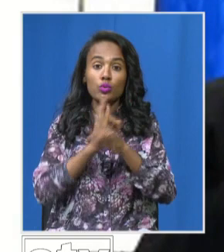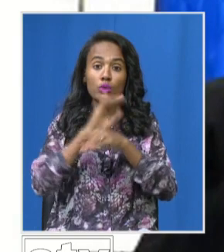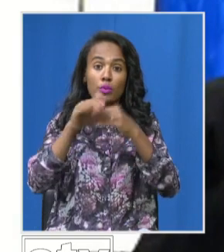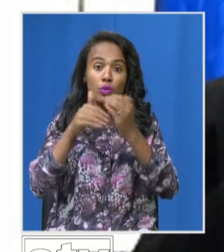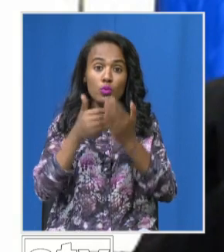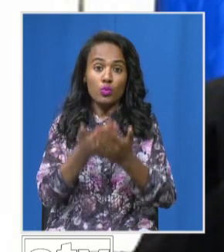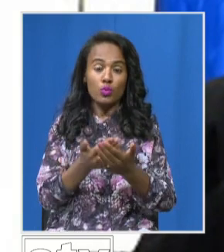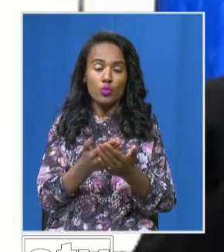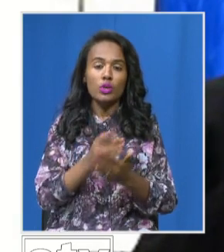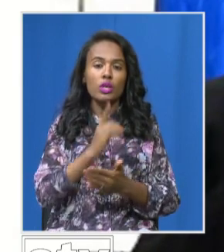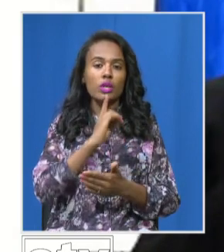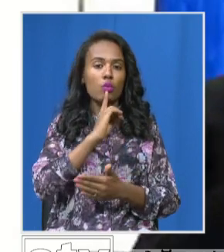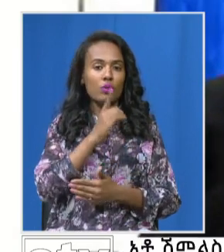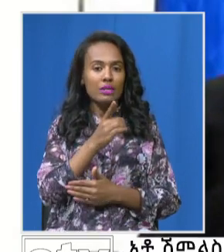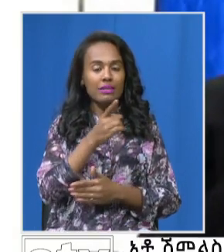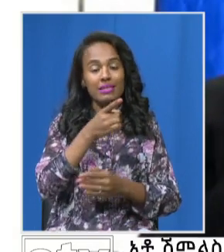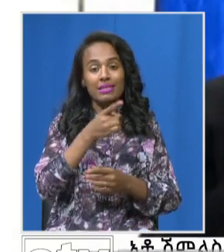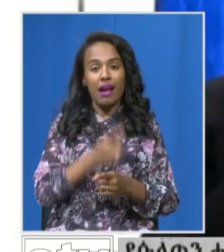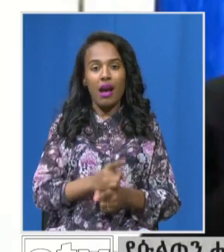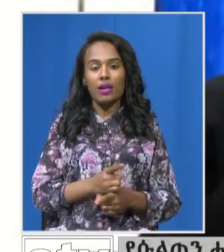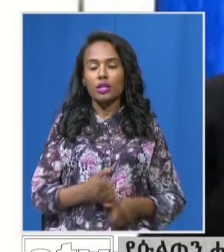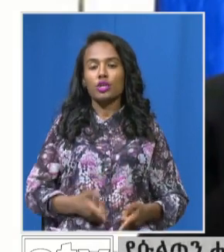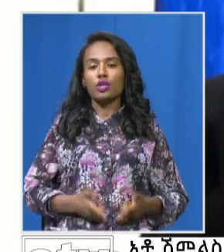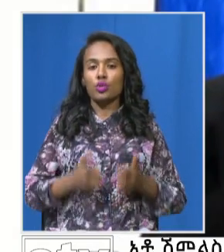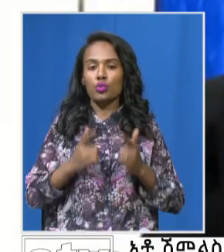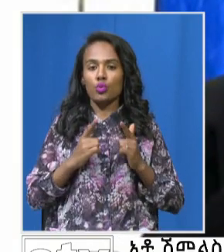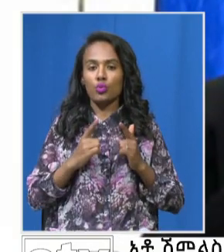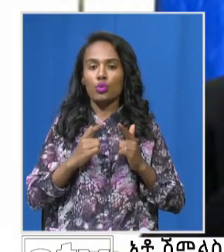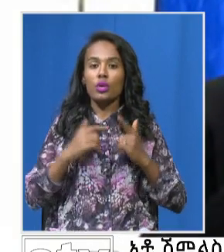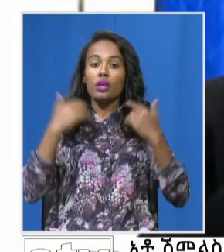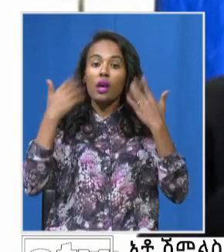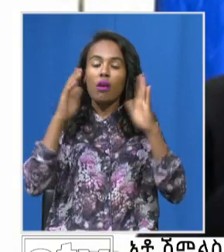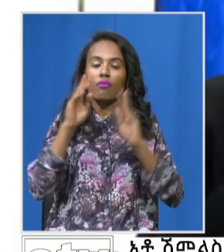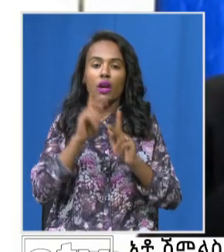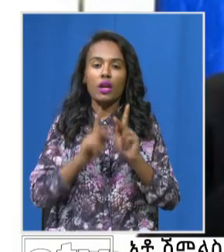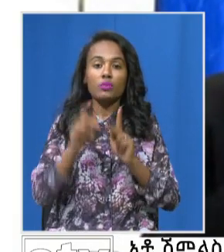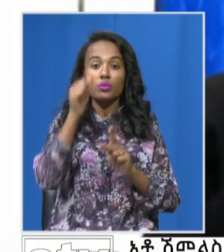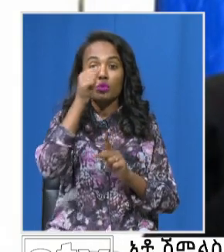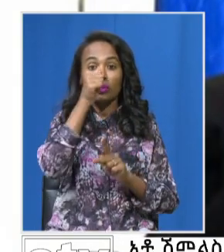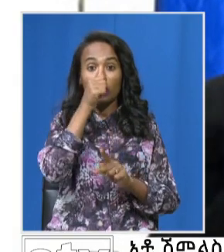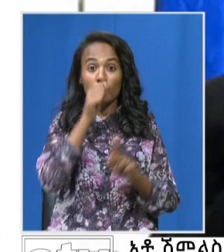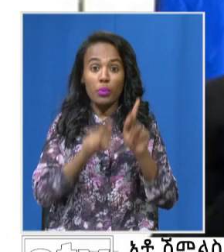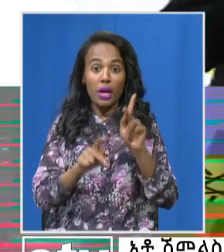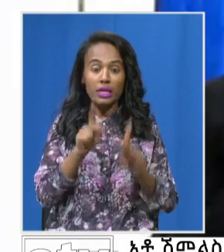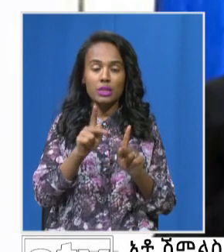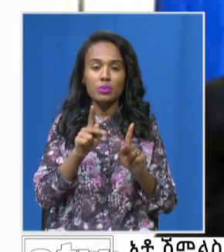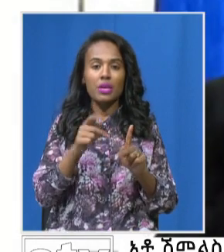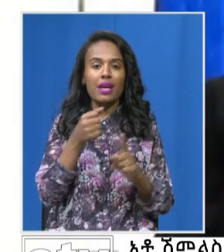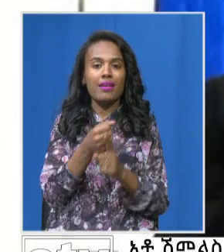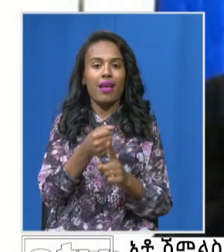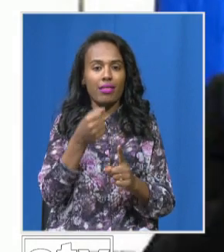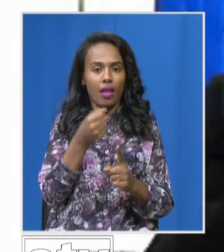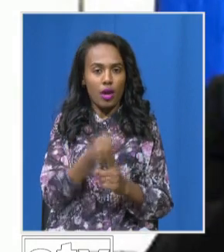ለእውነት ለሀቅ የኖሩ የአፋር ህዝብ የኢትዮጵያን ህዝብ ያታገሉ